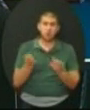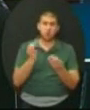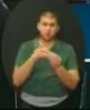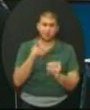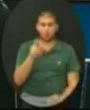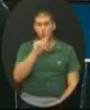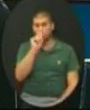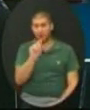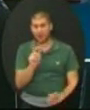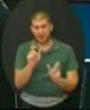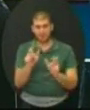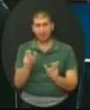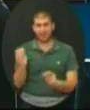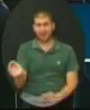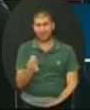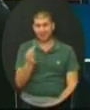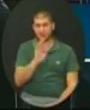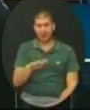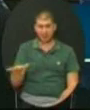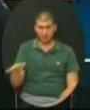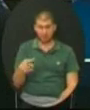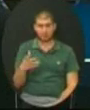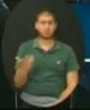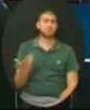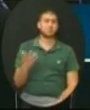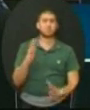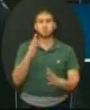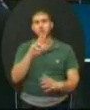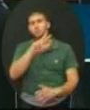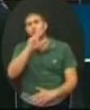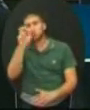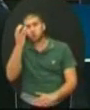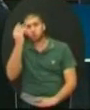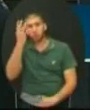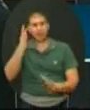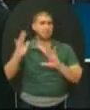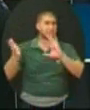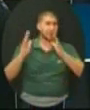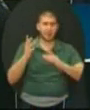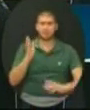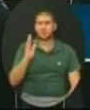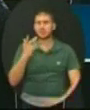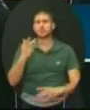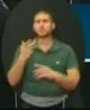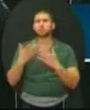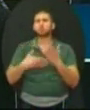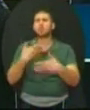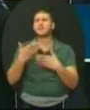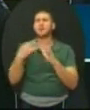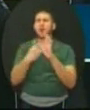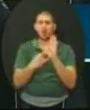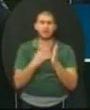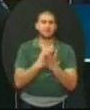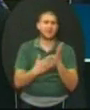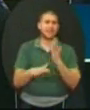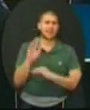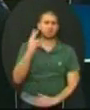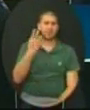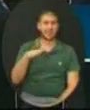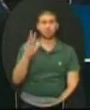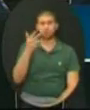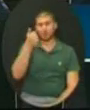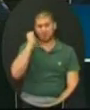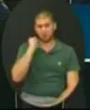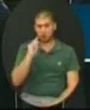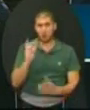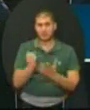הזה שאולי ימנע עברת חיידקים לילדים, יעלה לו בסביבות ה-300 שקל בממוצע. באיזה שלב החקיקה הזאת? העברנו את הקריאה שנייה ושלישית